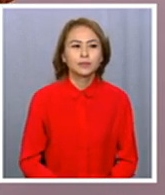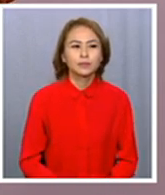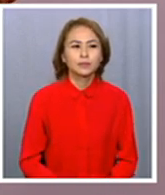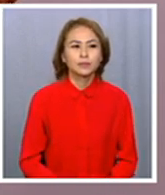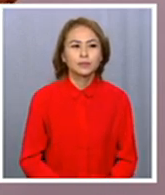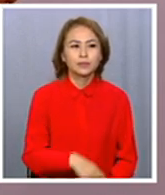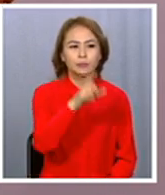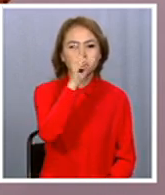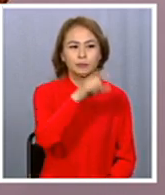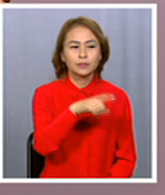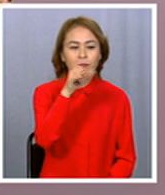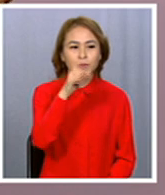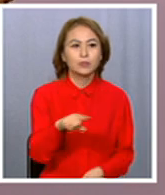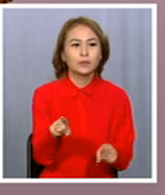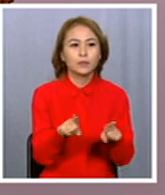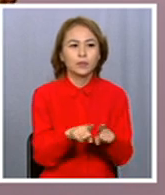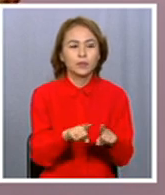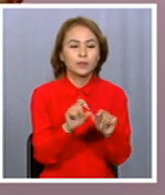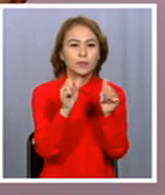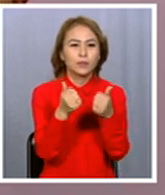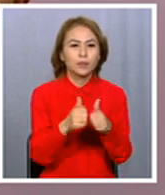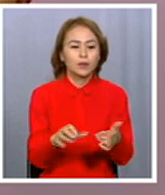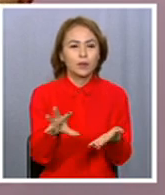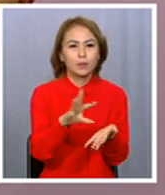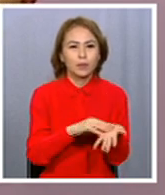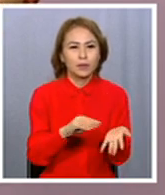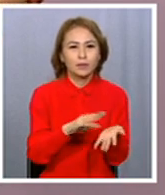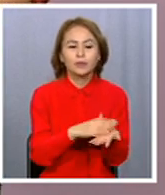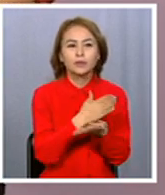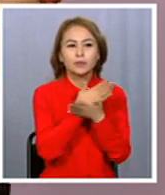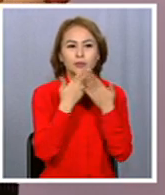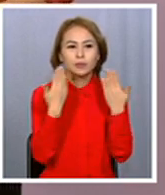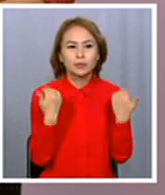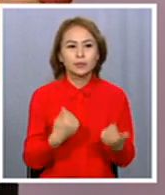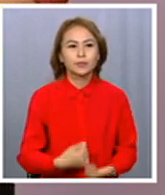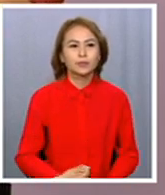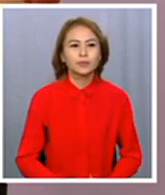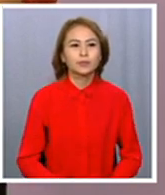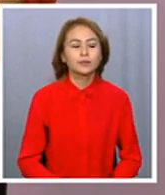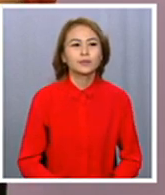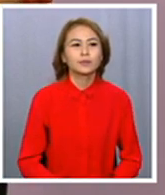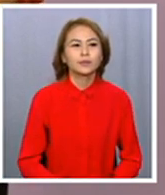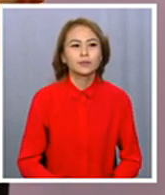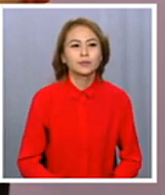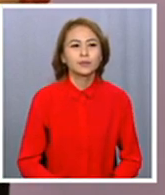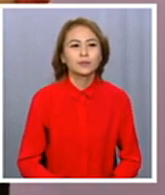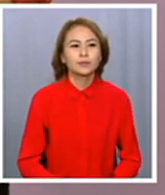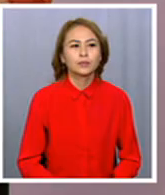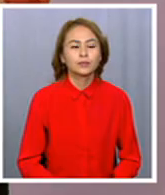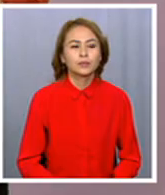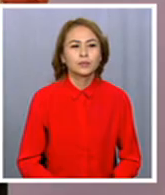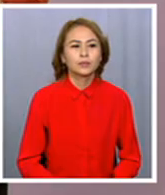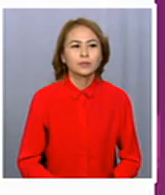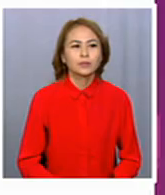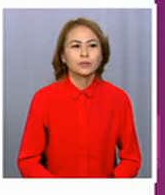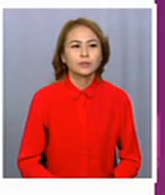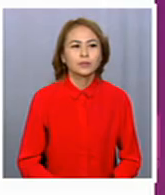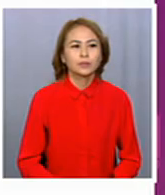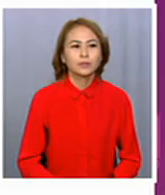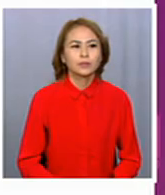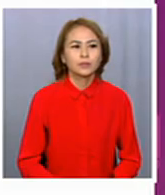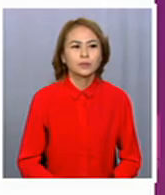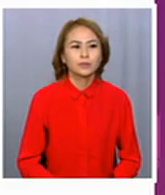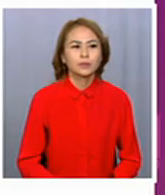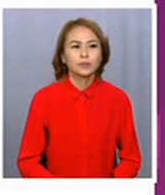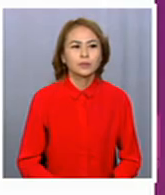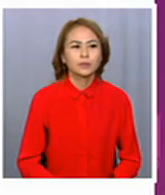баған бойынша да фигуралар қайталанбайды. Жарайсыңдар. Олай болса, келесі тапсырмаға назар